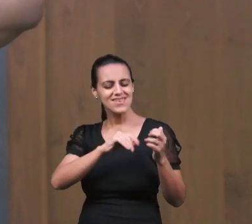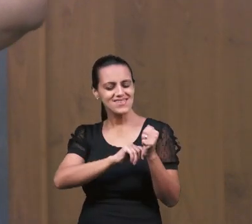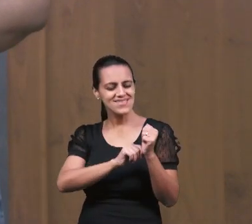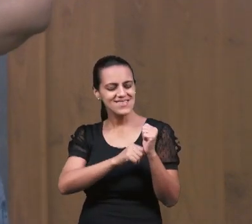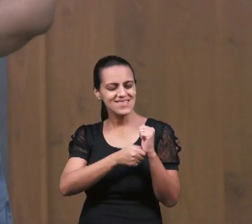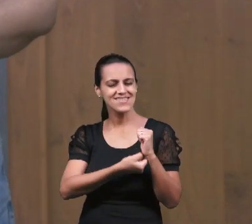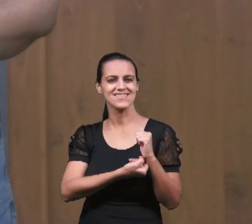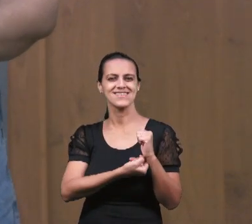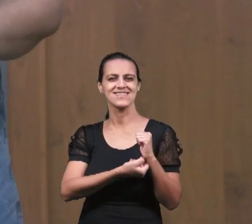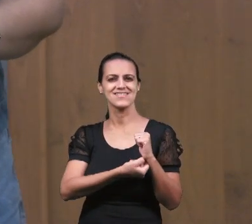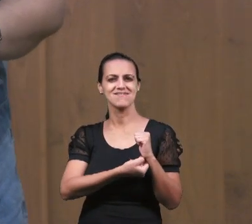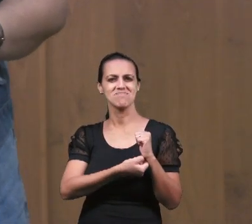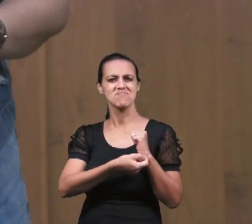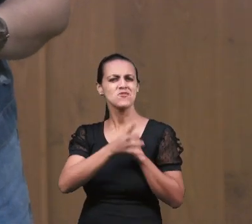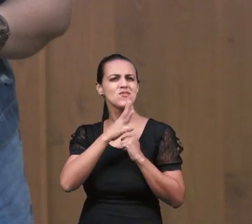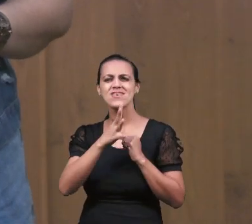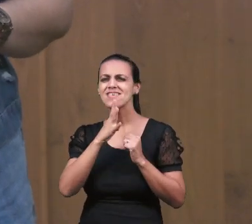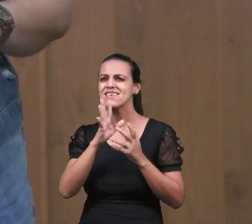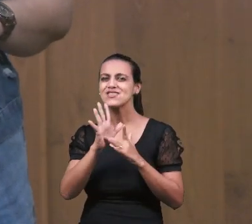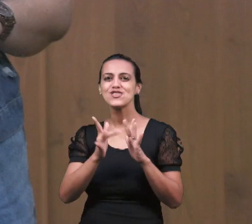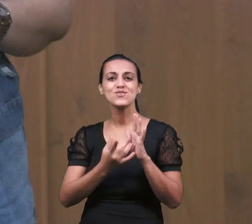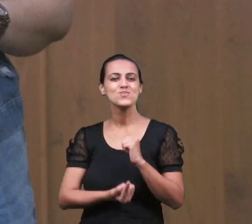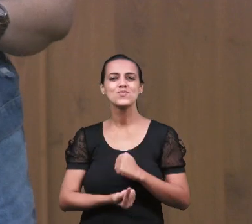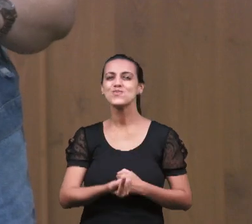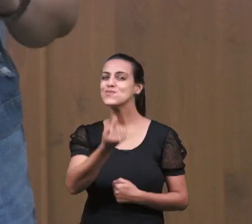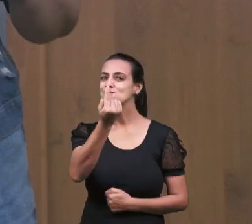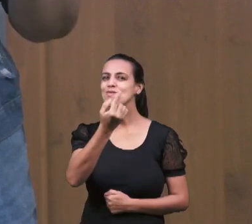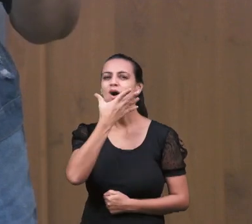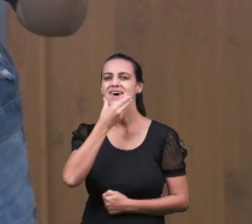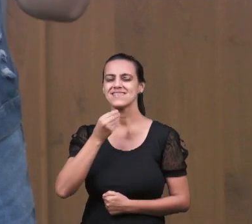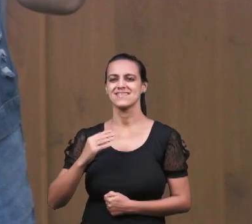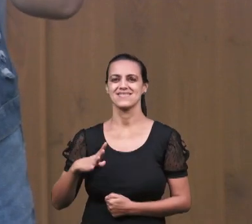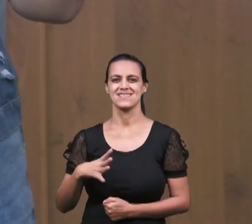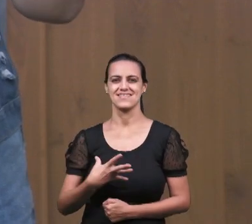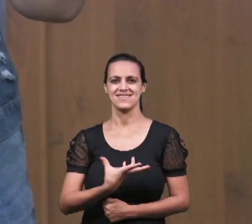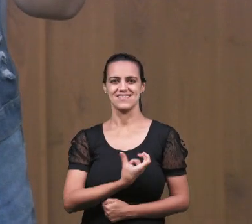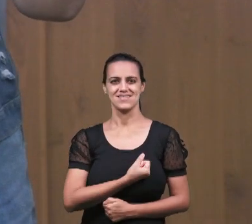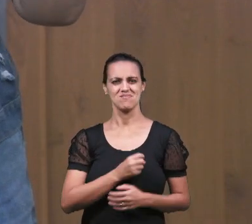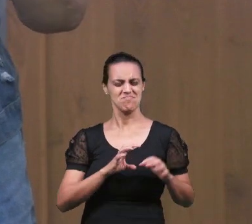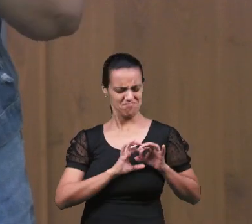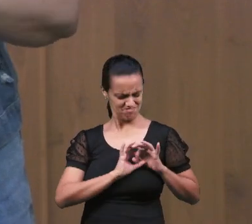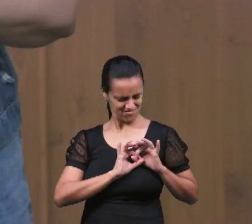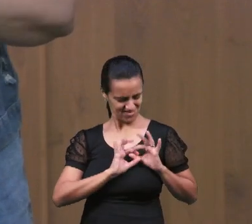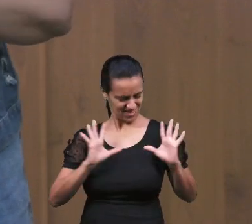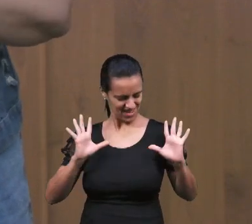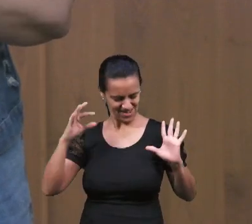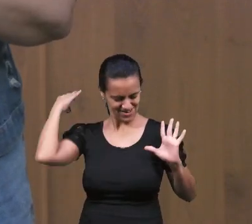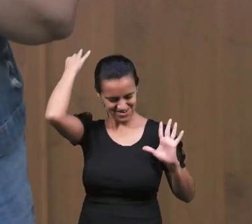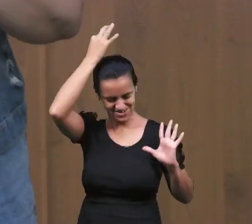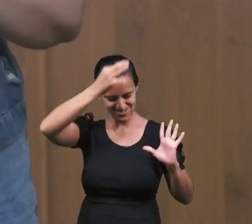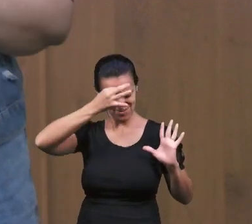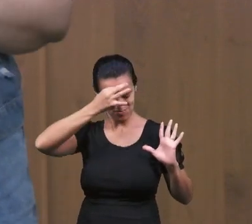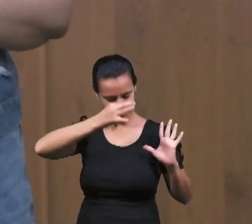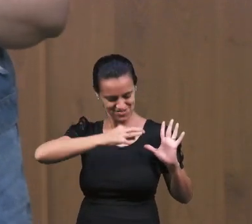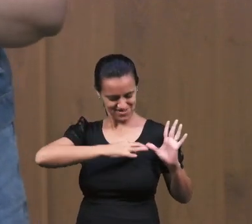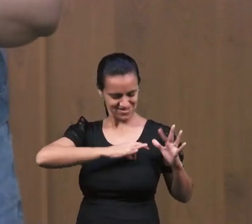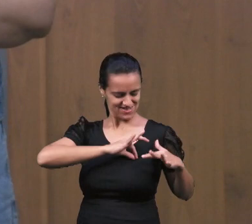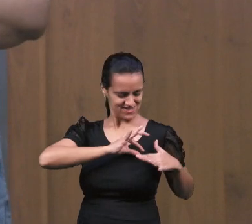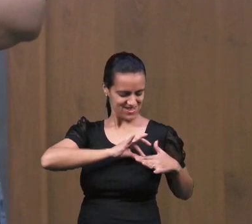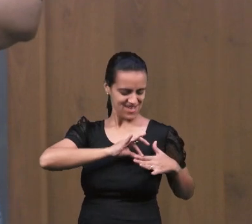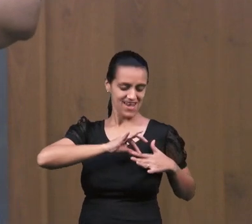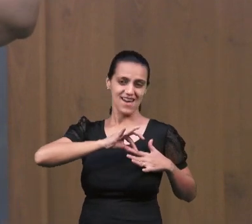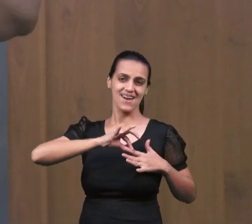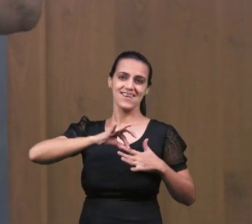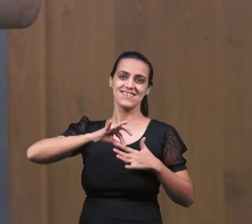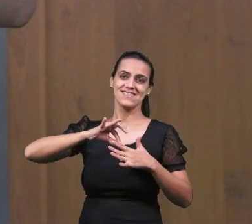et vous donner une vie éternelle. Ouvrez votre cœur pour connaître les secrets du royaume des cieux, pour